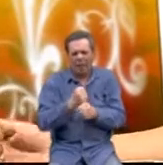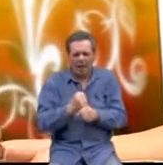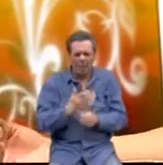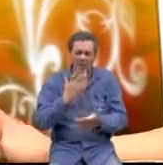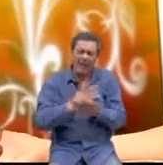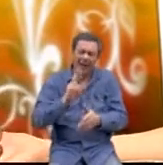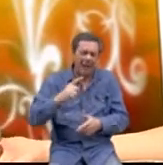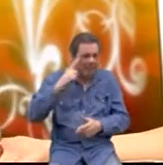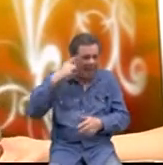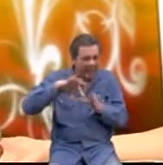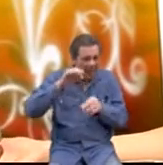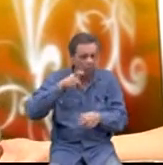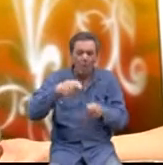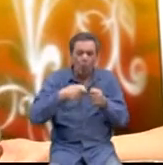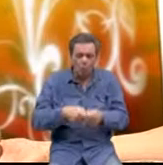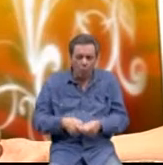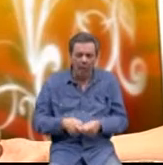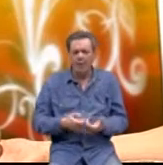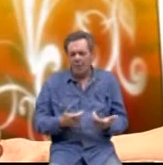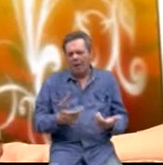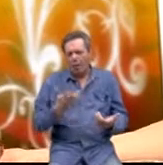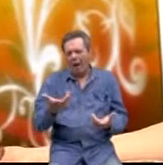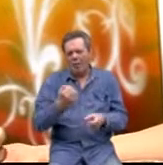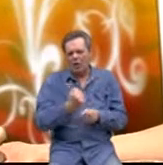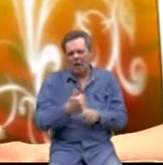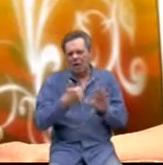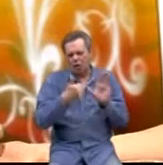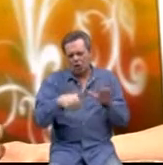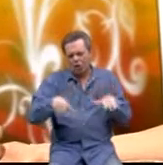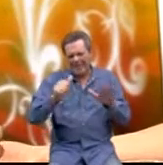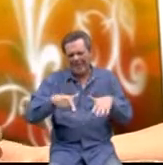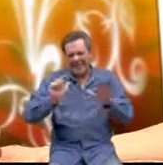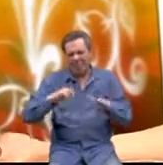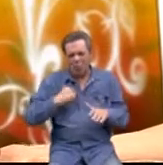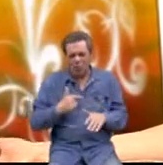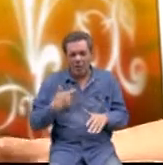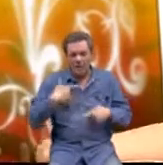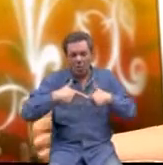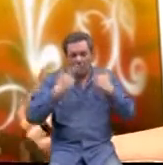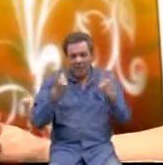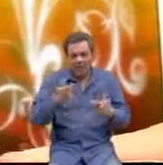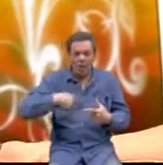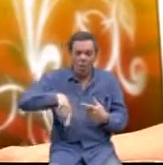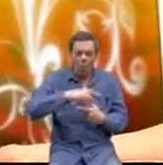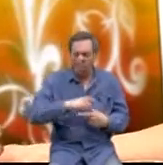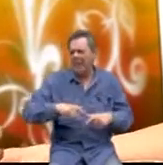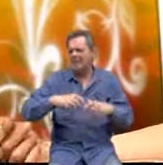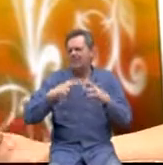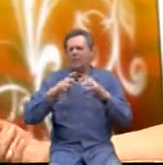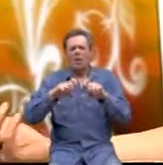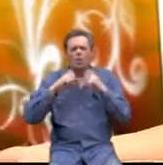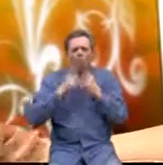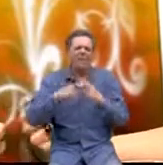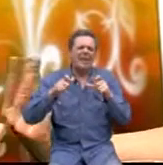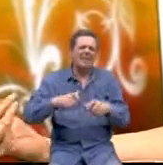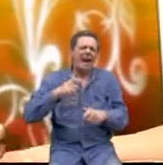tu ideju da udruga na tom mjestu sad postoji već negdje 16-17 godina. Mi smo svjesni da su oko nas dom za starije osobe,